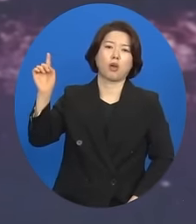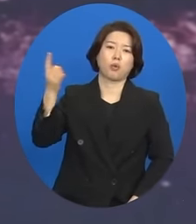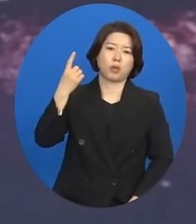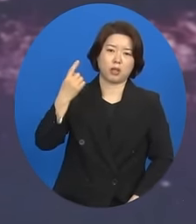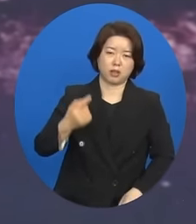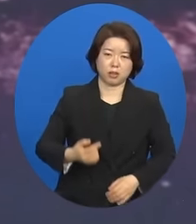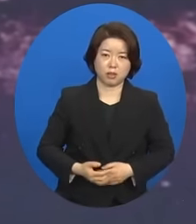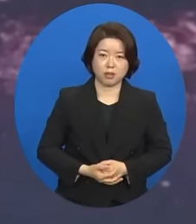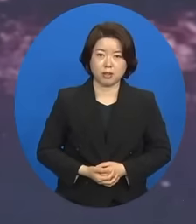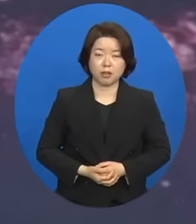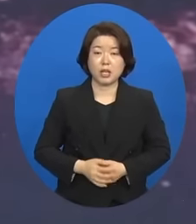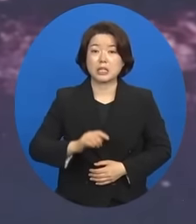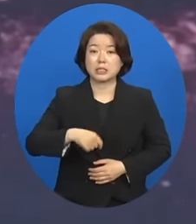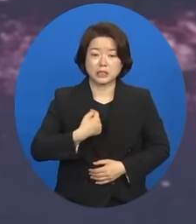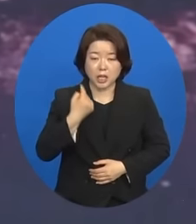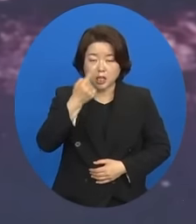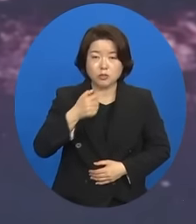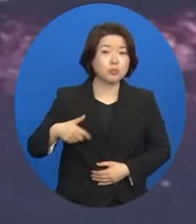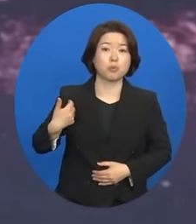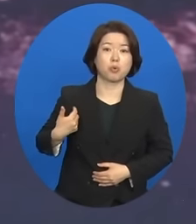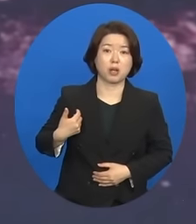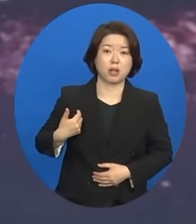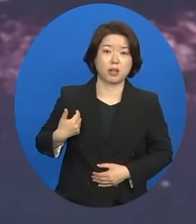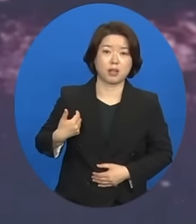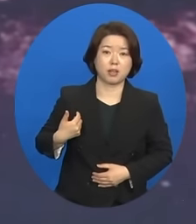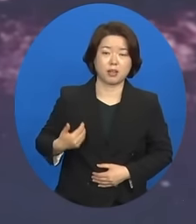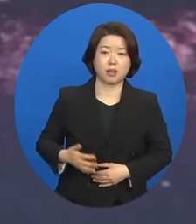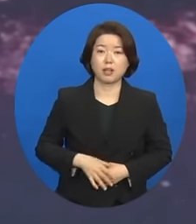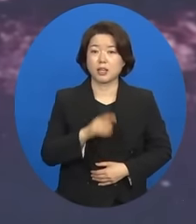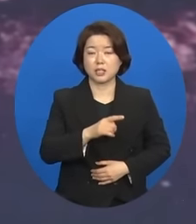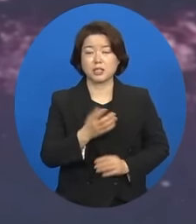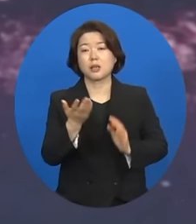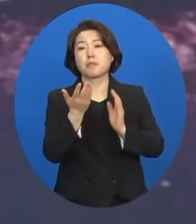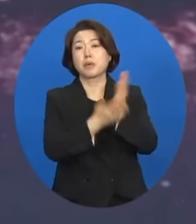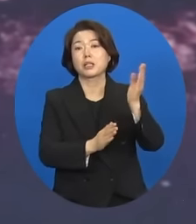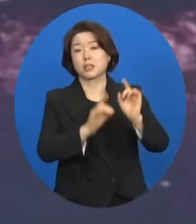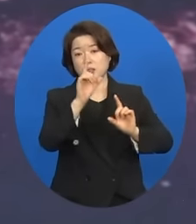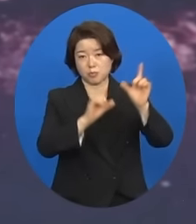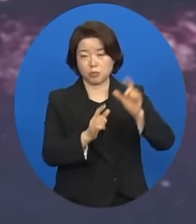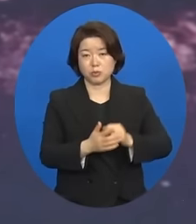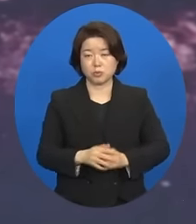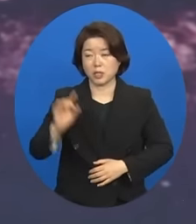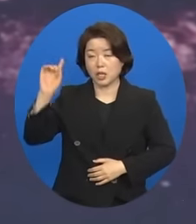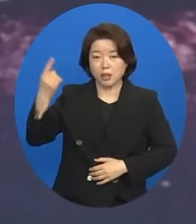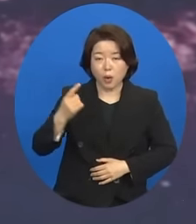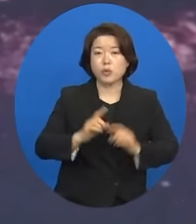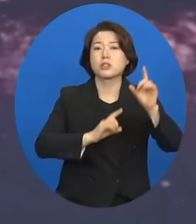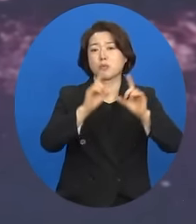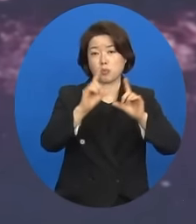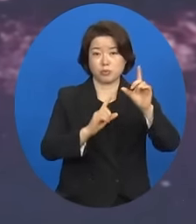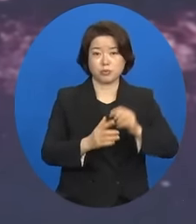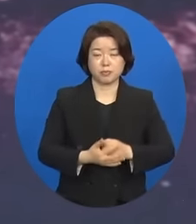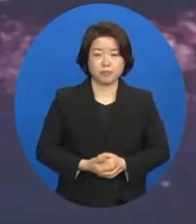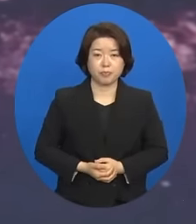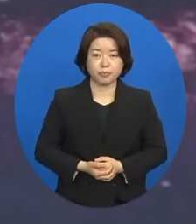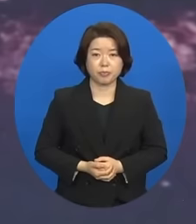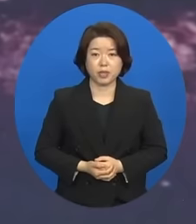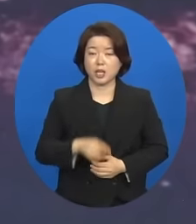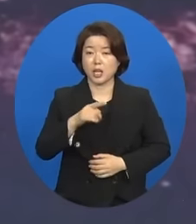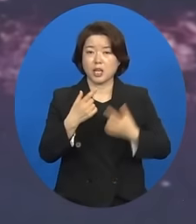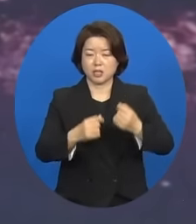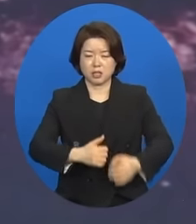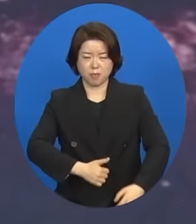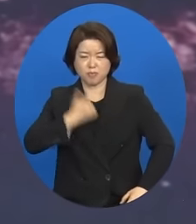아아 자기인 줄 모른다니까요 이게 모 순이에요 이게 다윗의 모순입니다 그렇게